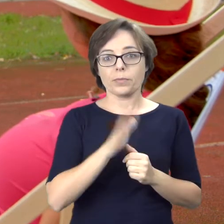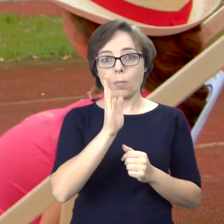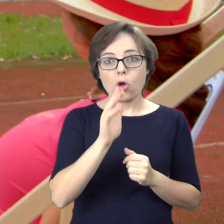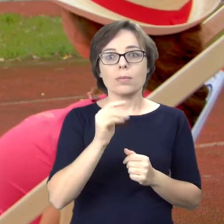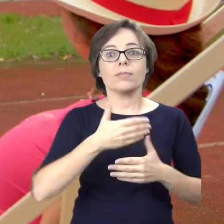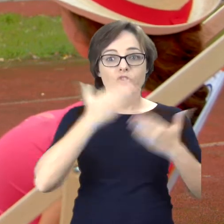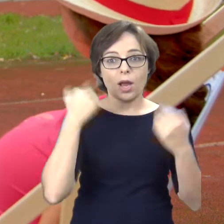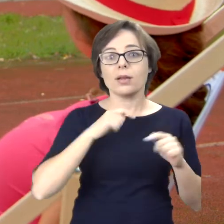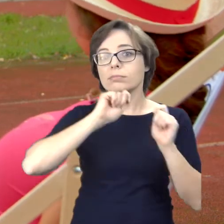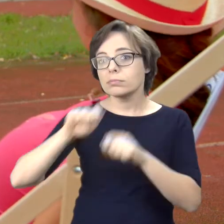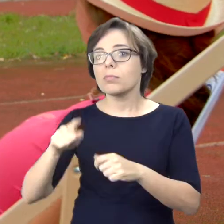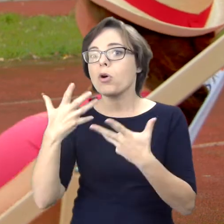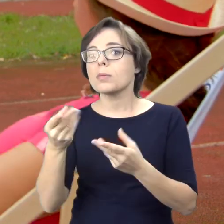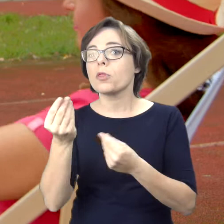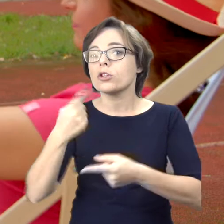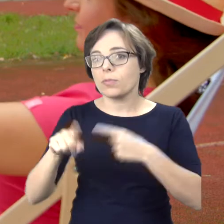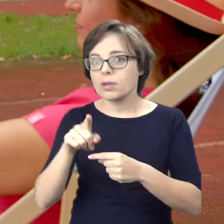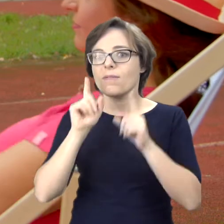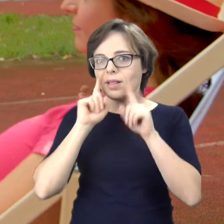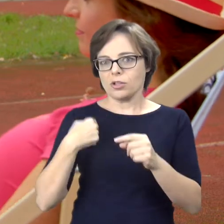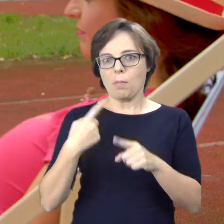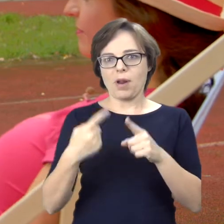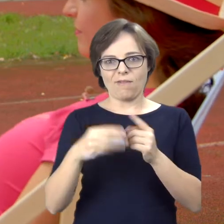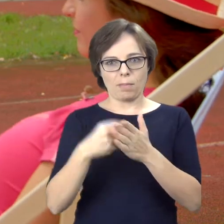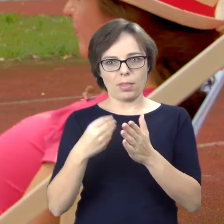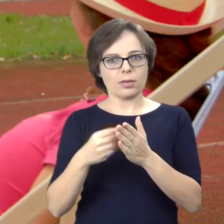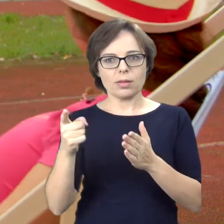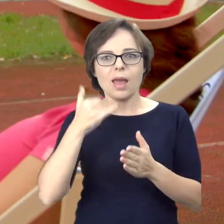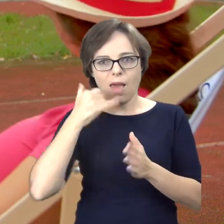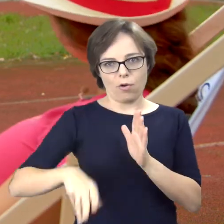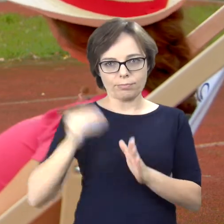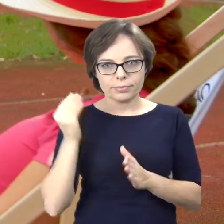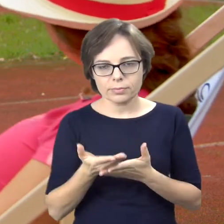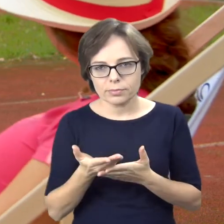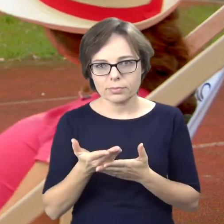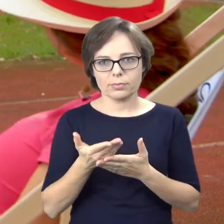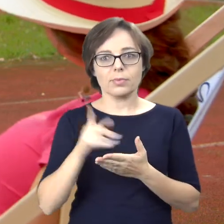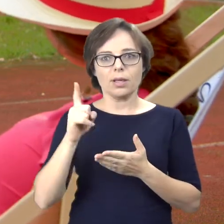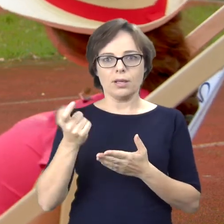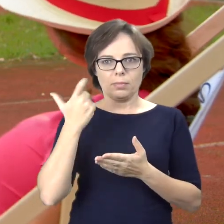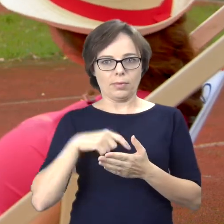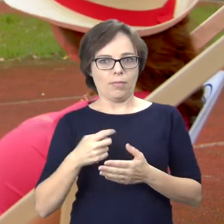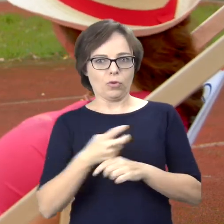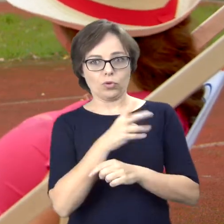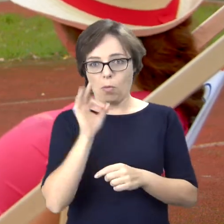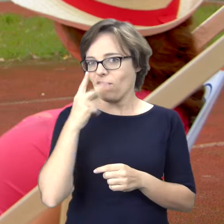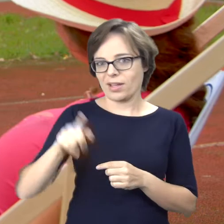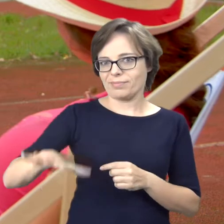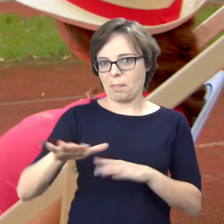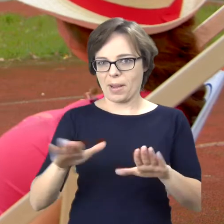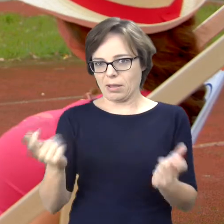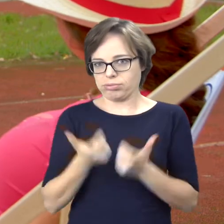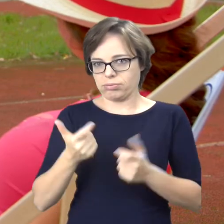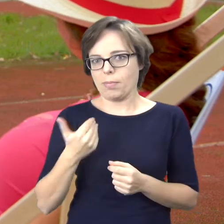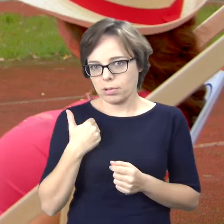i się okazało, że faktycznie prawie straciłem telefon. Pogonili mnie stamtąd, bo jednak to nie był przyjazny kawałek tego lądu, więc ja myślę, że to